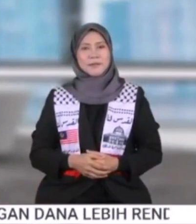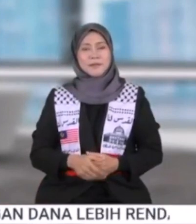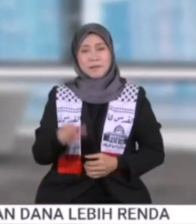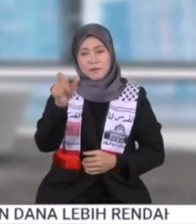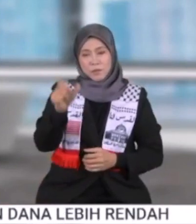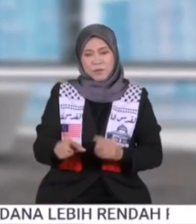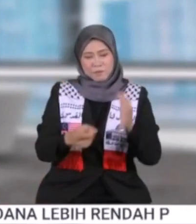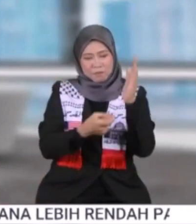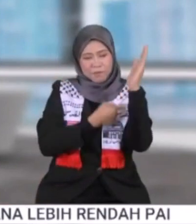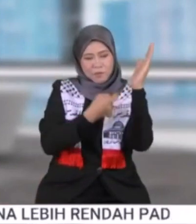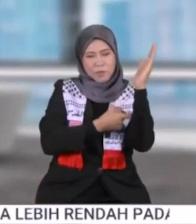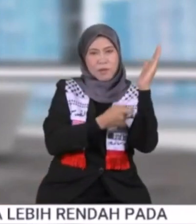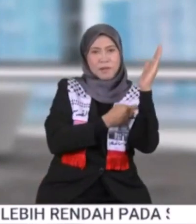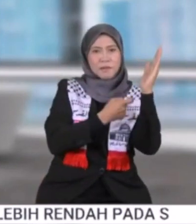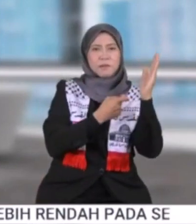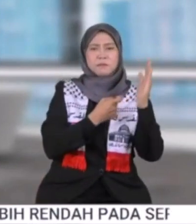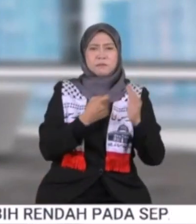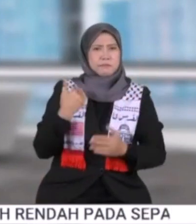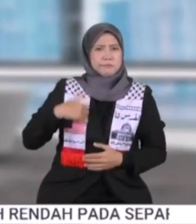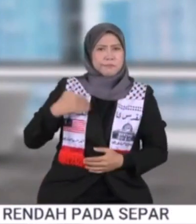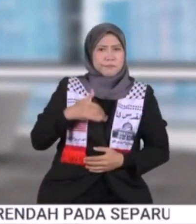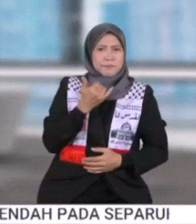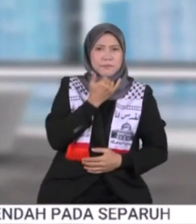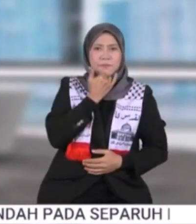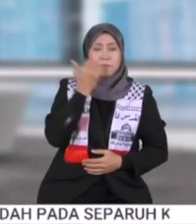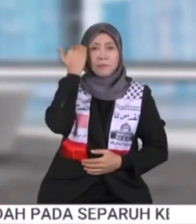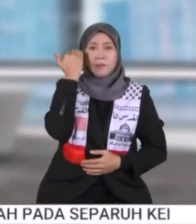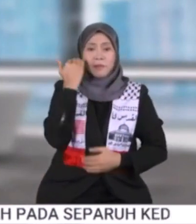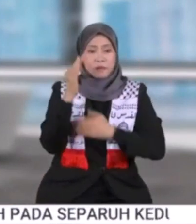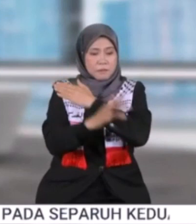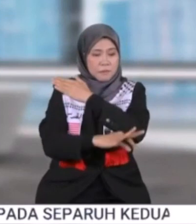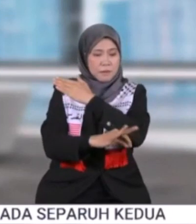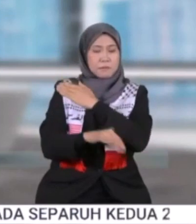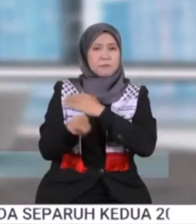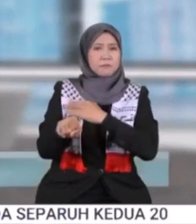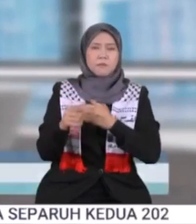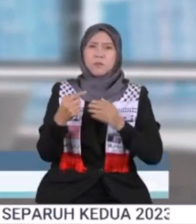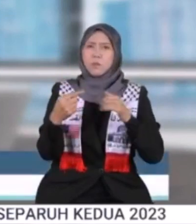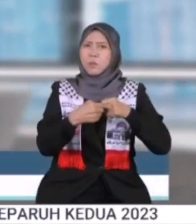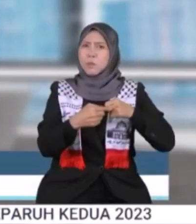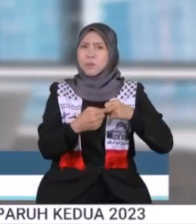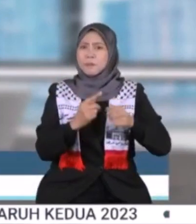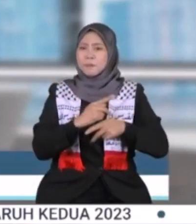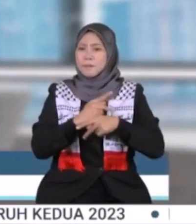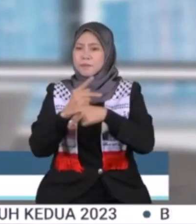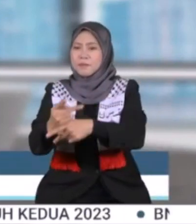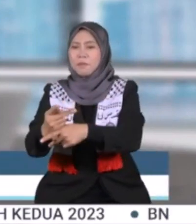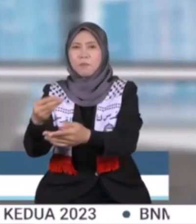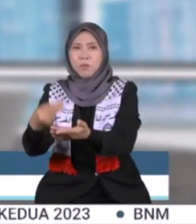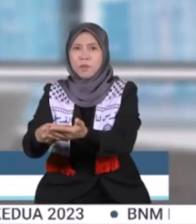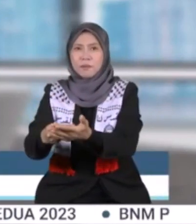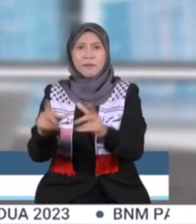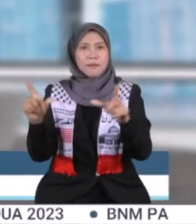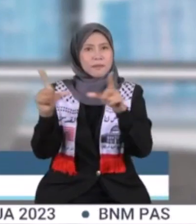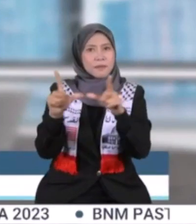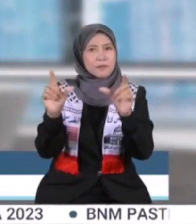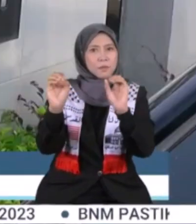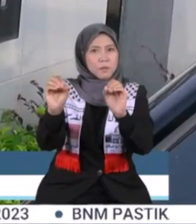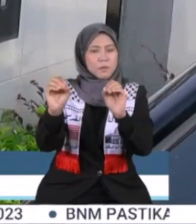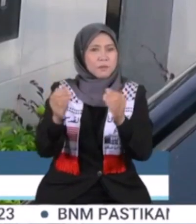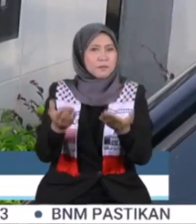Seorang penoreh getah mengaku tidak bersalah di Mahkamah Session Kuala Pilah atas pertuduhan memberi pinjaman wang tanpa lesen.